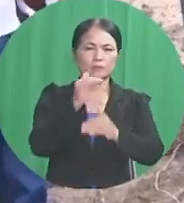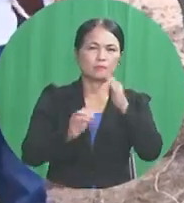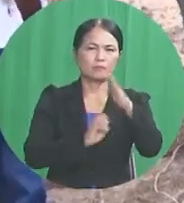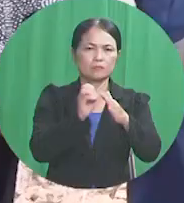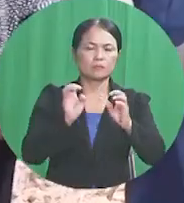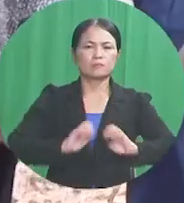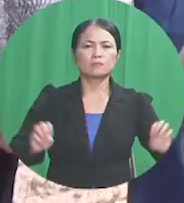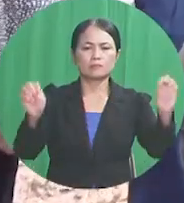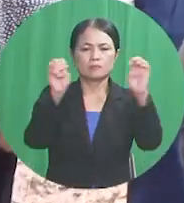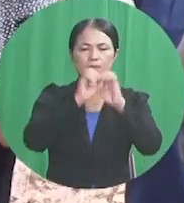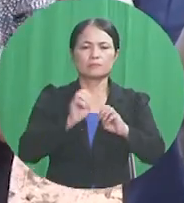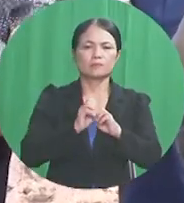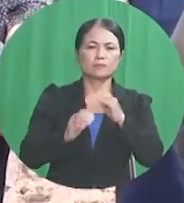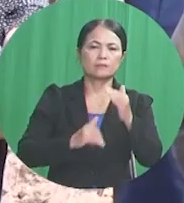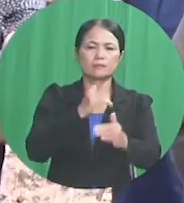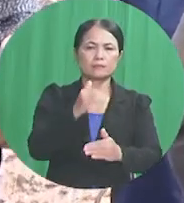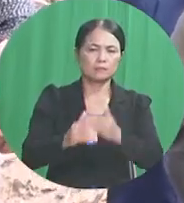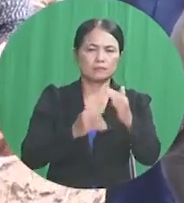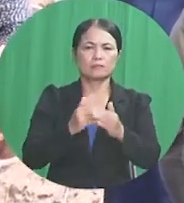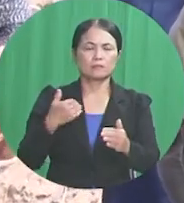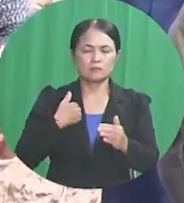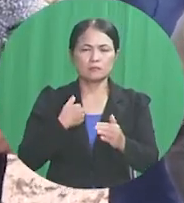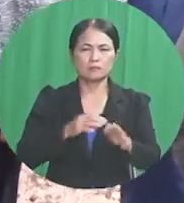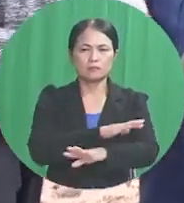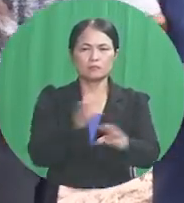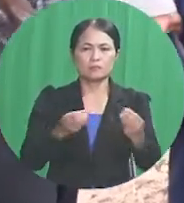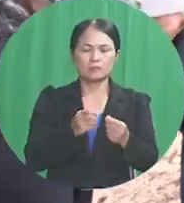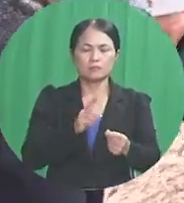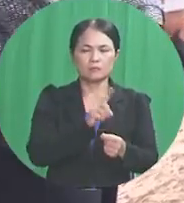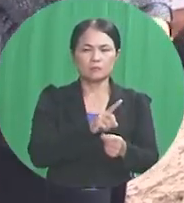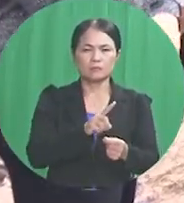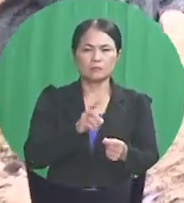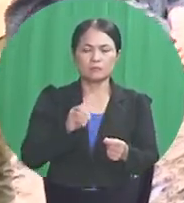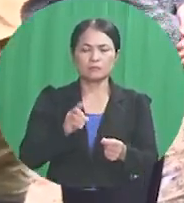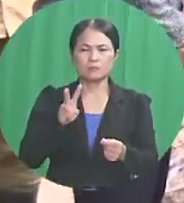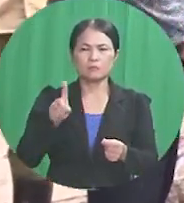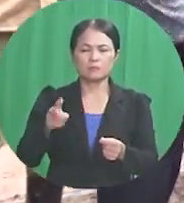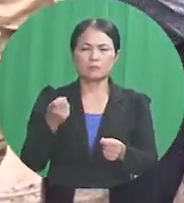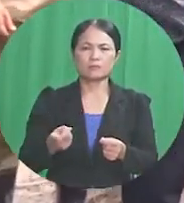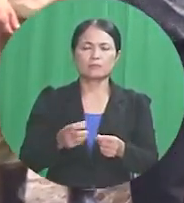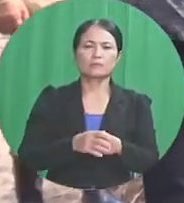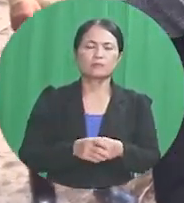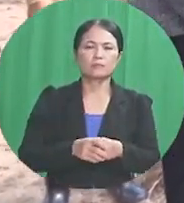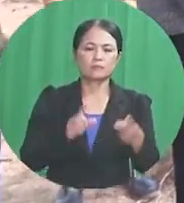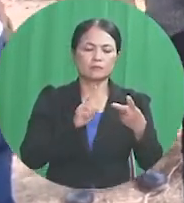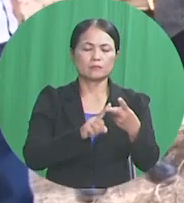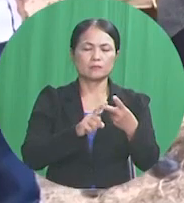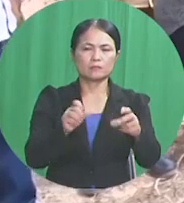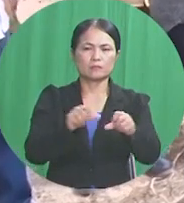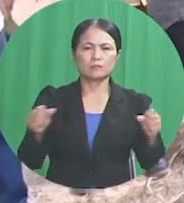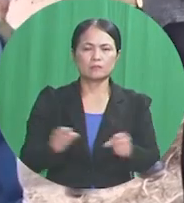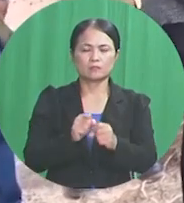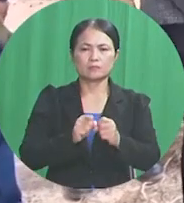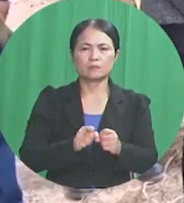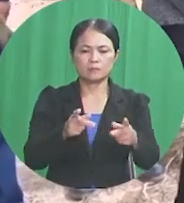เทียนทอมจิตประกอบโดยนิรันตรภิบได้เมียนพเตใดตมโฮมมวยปอนมาภัยมวยไฮตาตีปีดับบอลส่วน